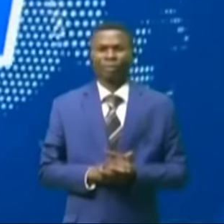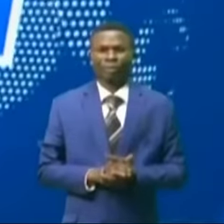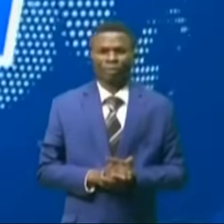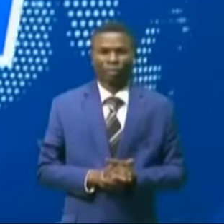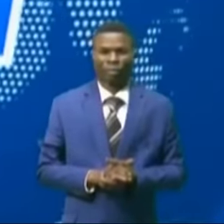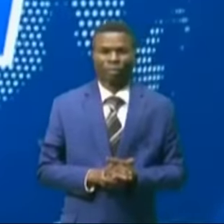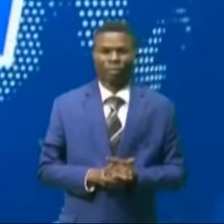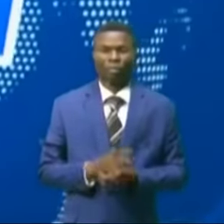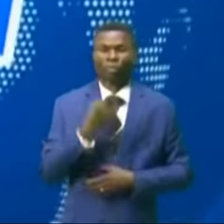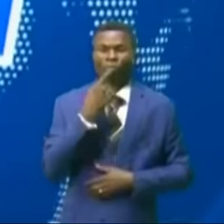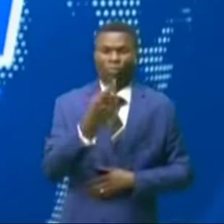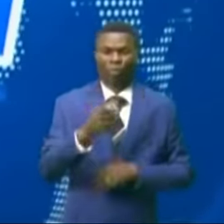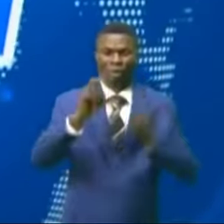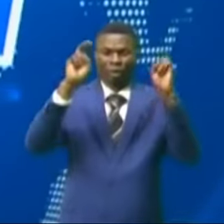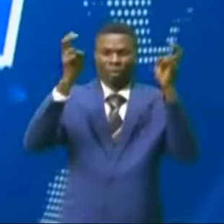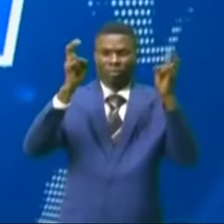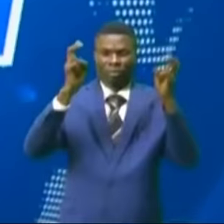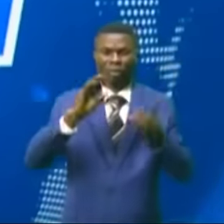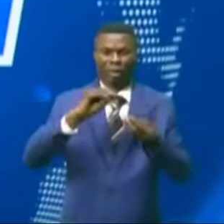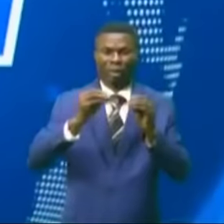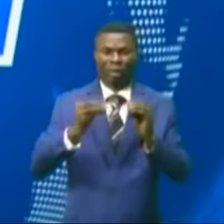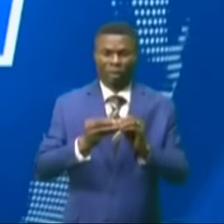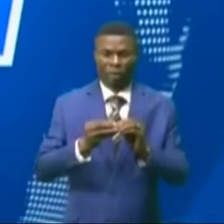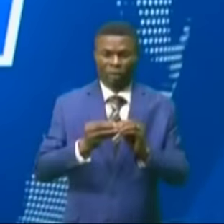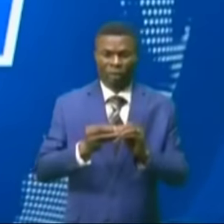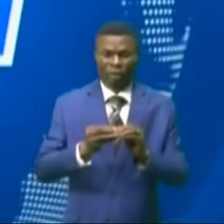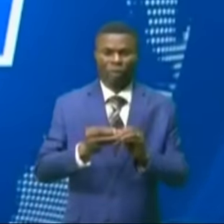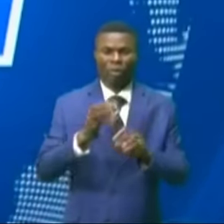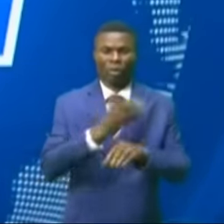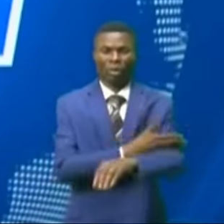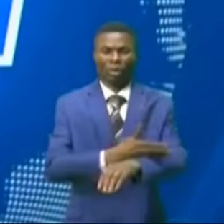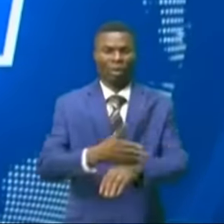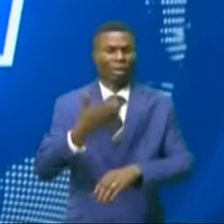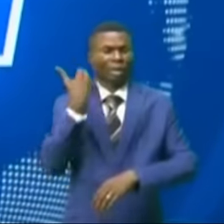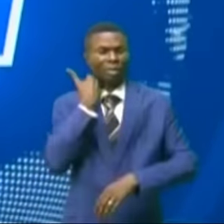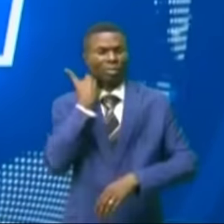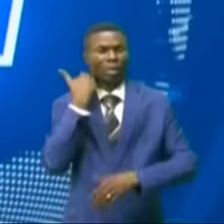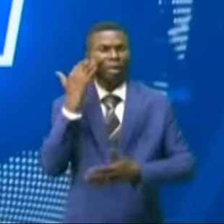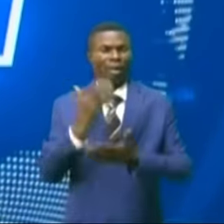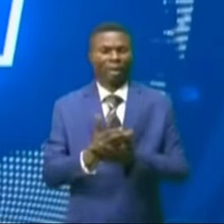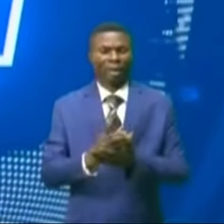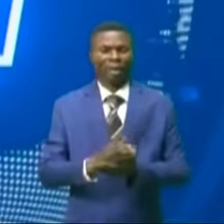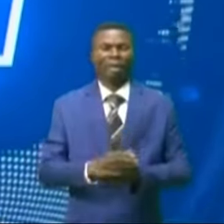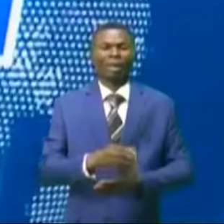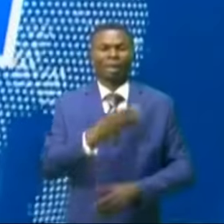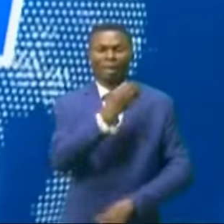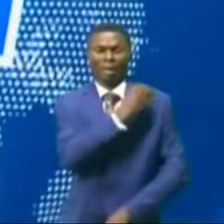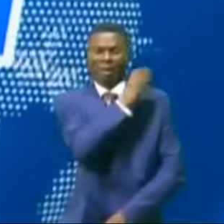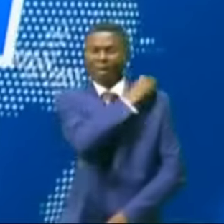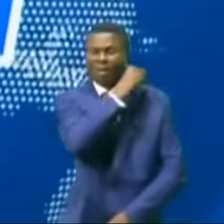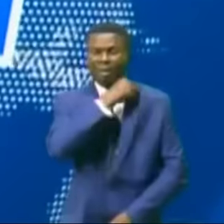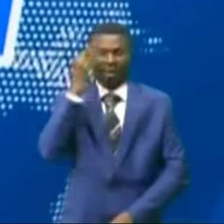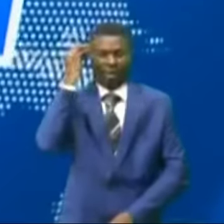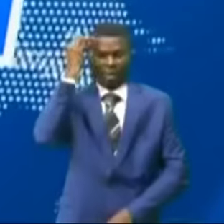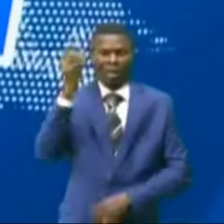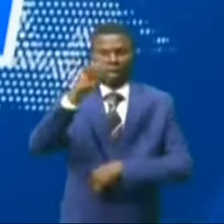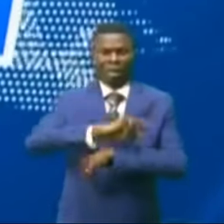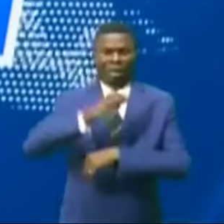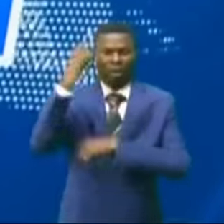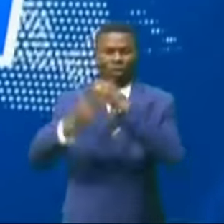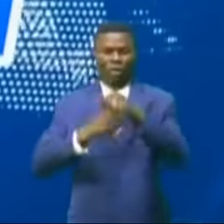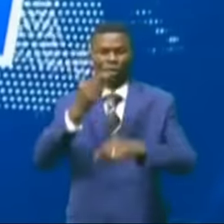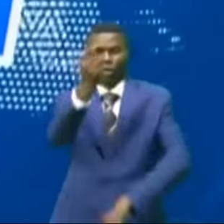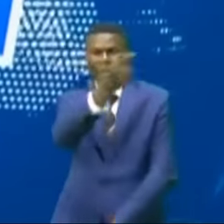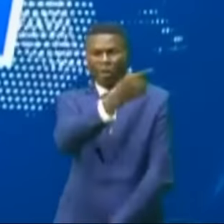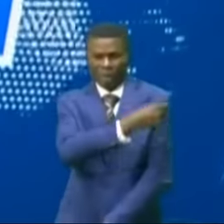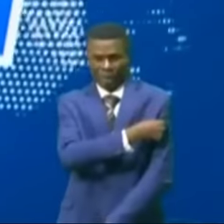J'en disais dans les titres et les chiffres parlent d'une régression des maladies telles que la rougeole en marge de la journée africaine de la